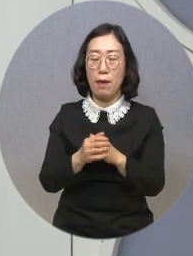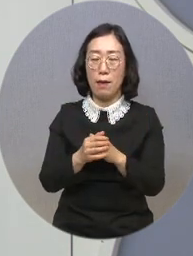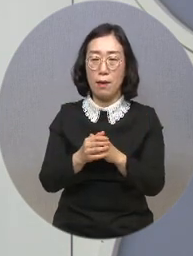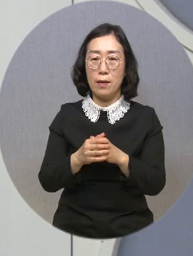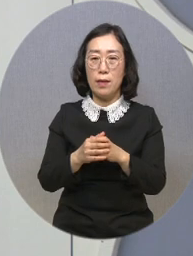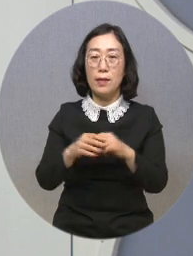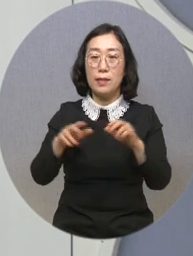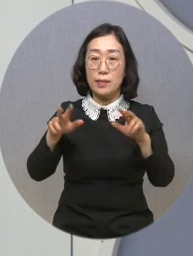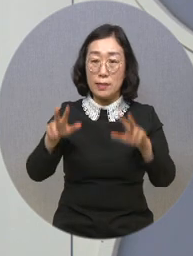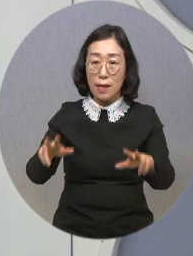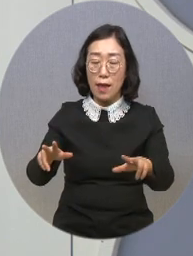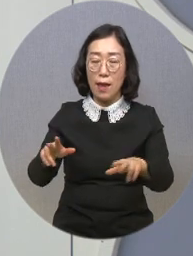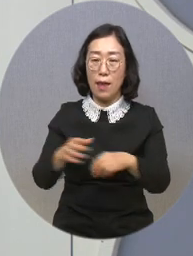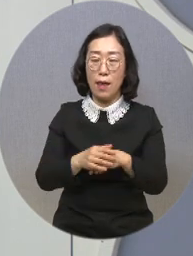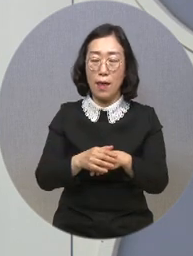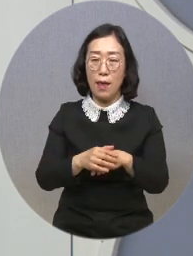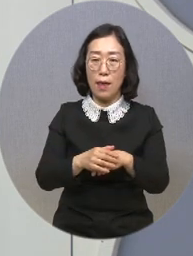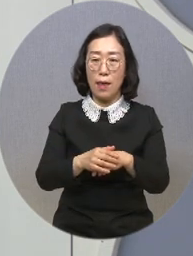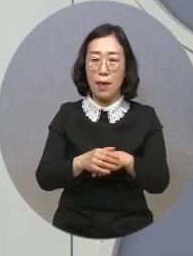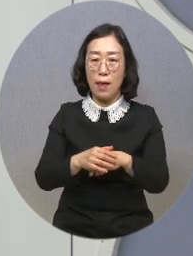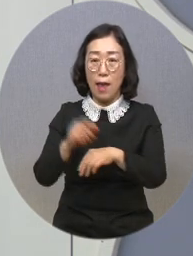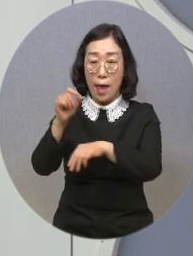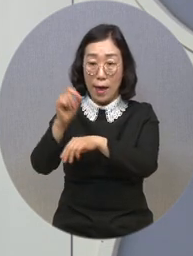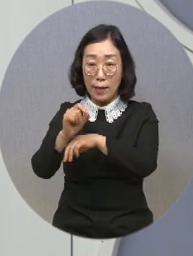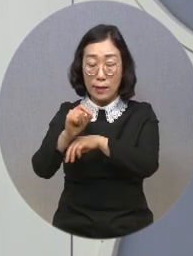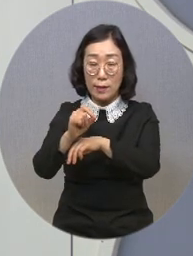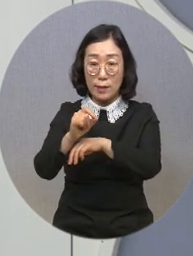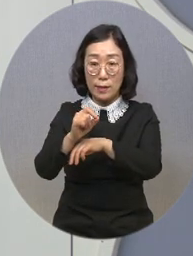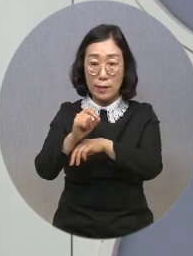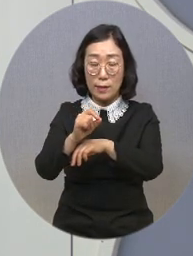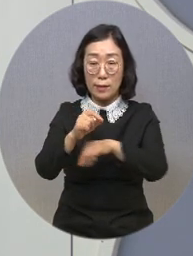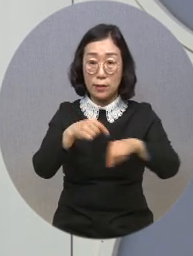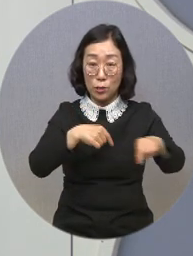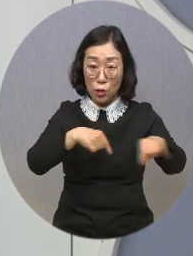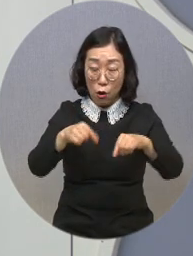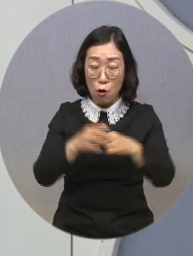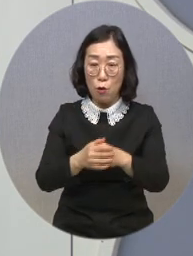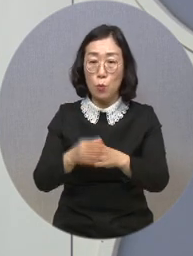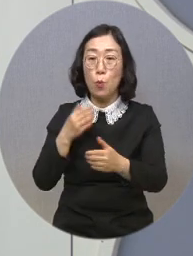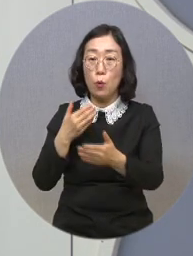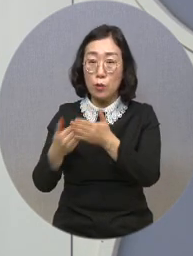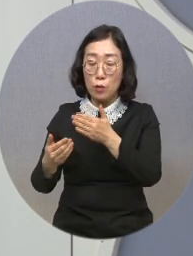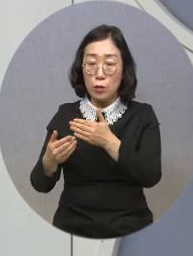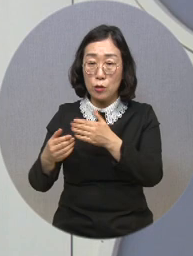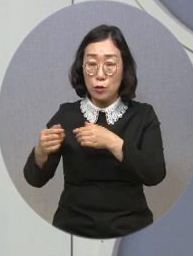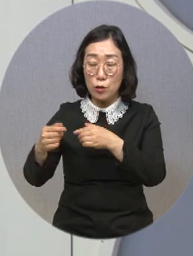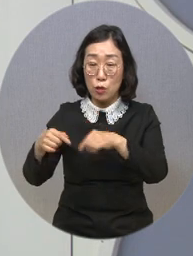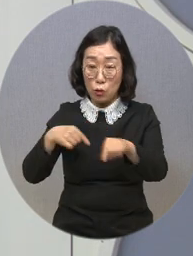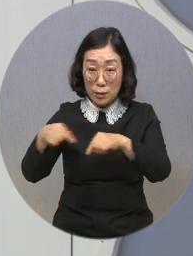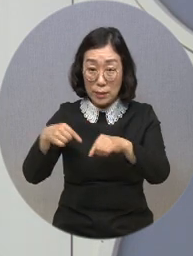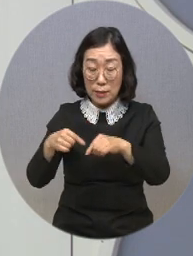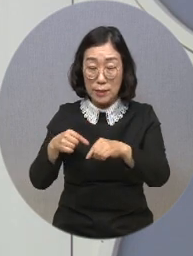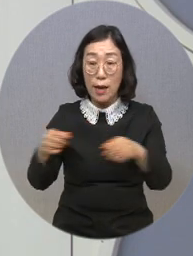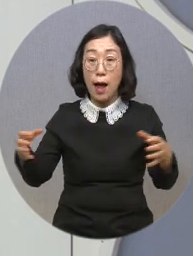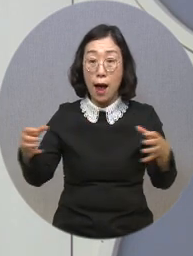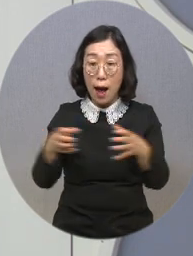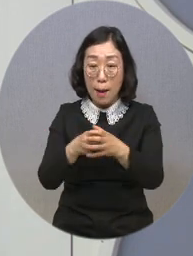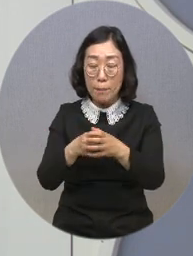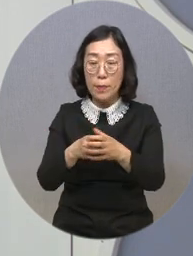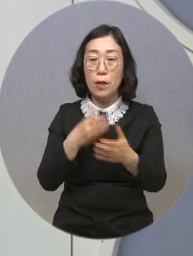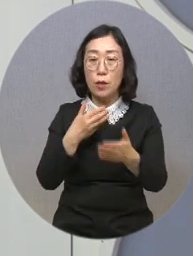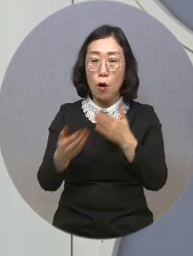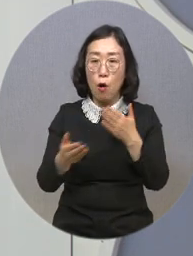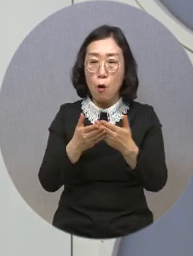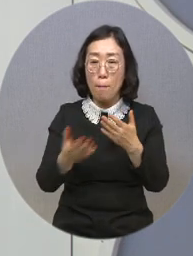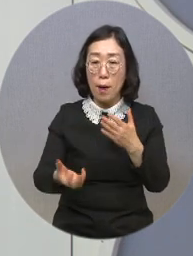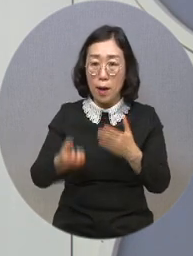이제 행정과 정치를 함께 해서 경험과 그 경륜을 가지고 할